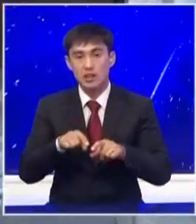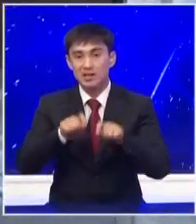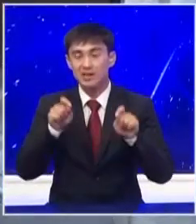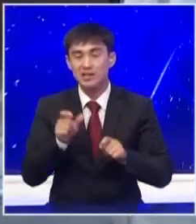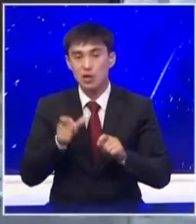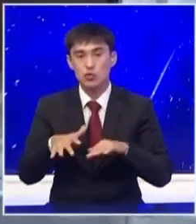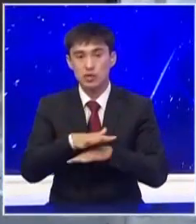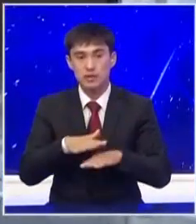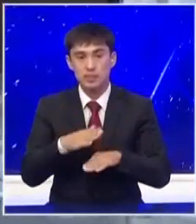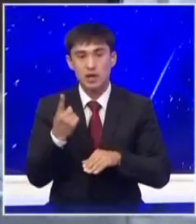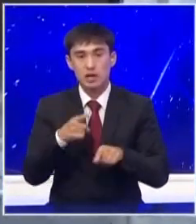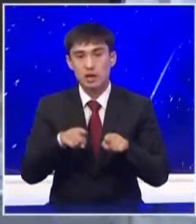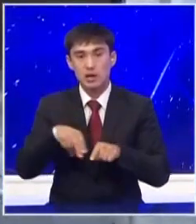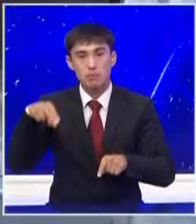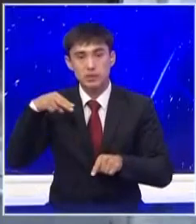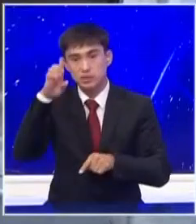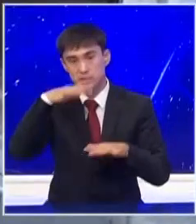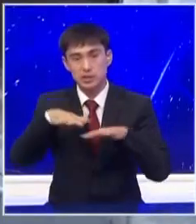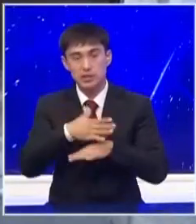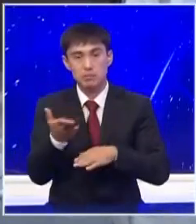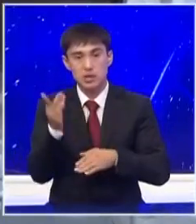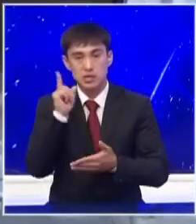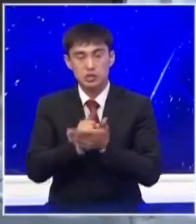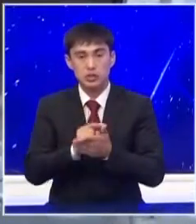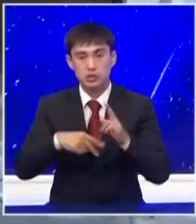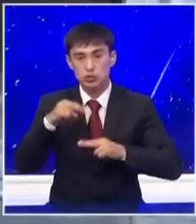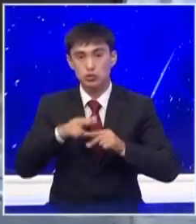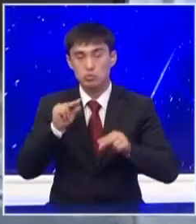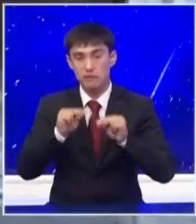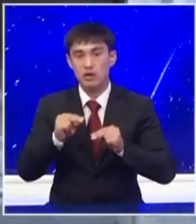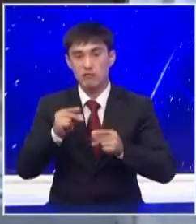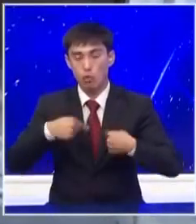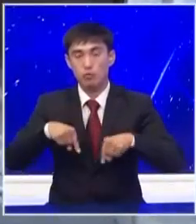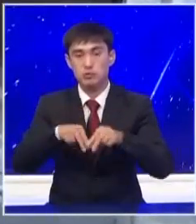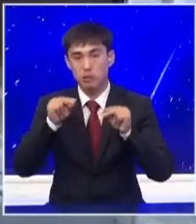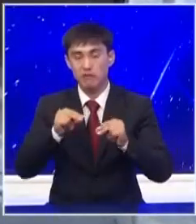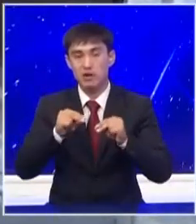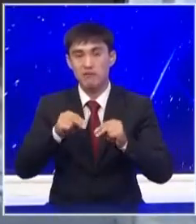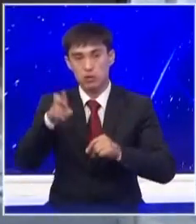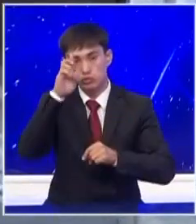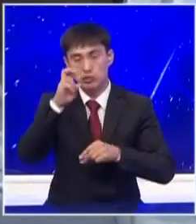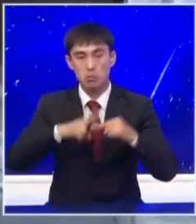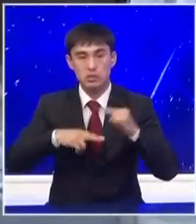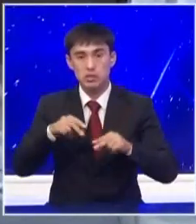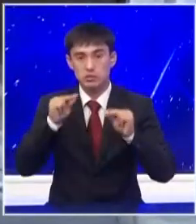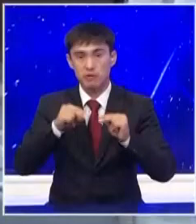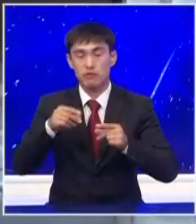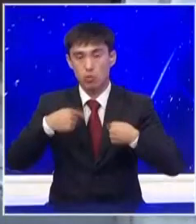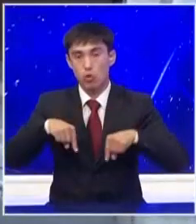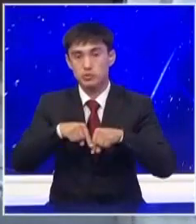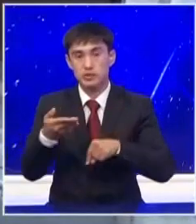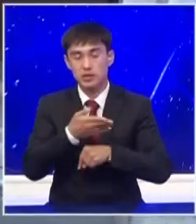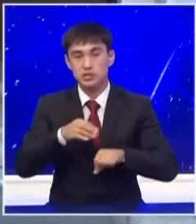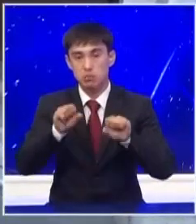открыты для людей. Как отметил президент страны, мы должны строить справедливое общество, справедливое государство. А для построения справедливого общества